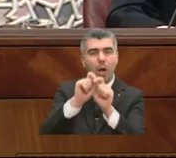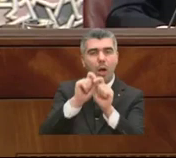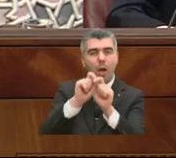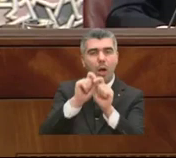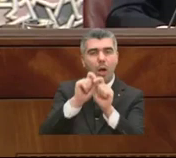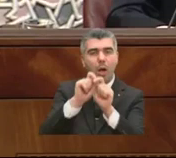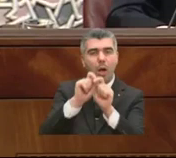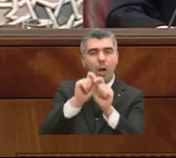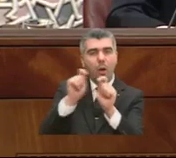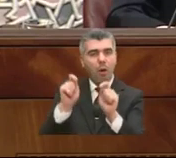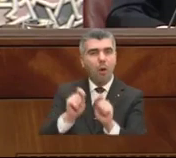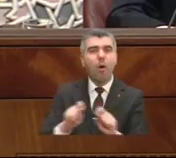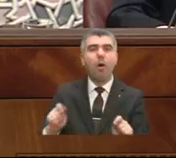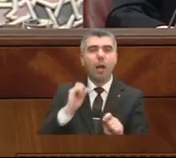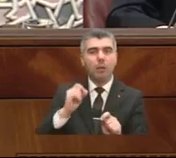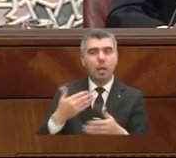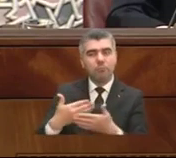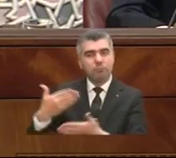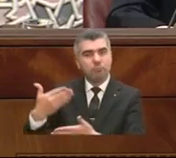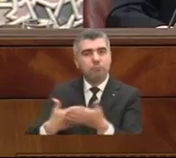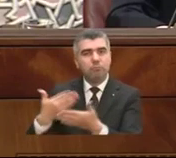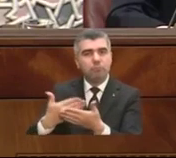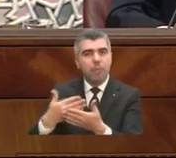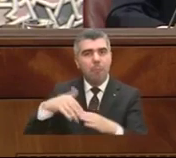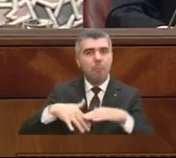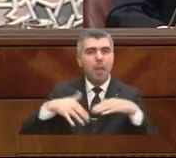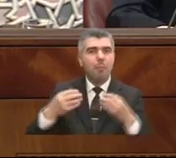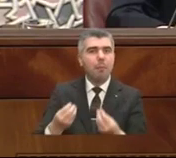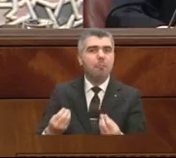باحترام استقلالها وترسيخ الثقة المؤسساتية المشتركة.